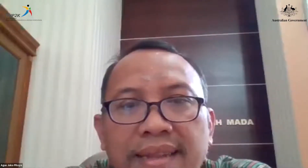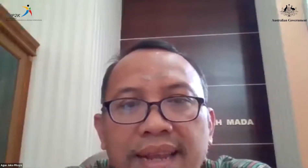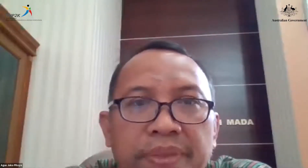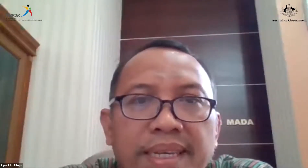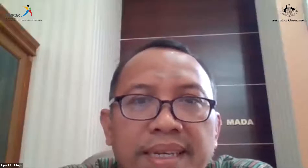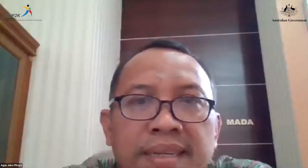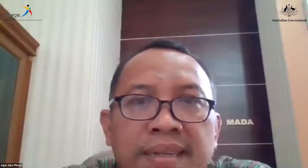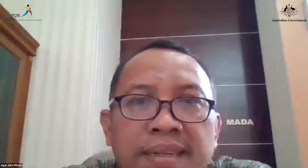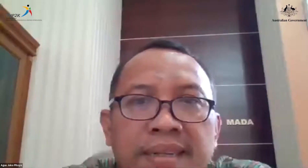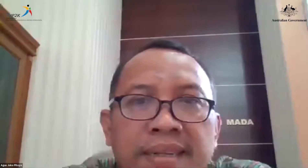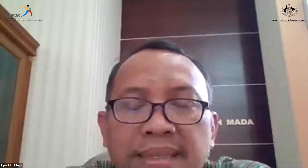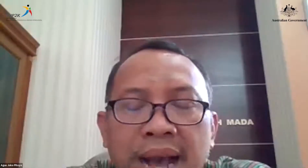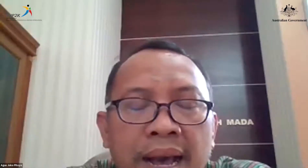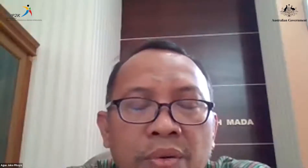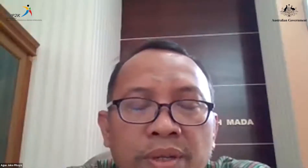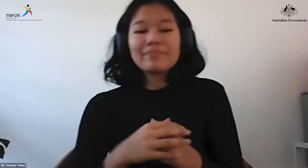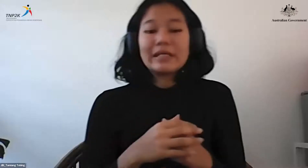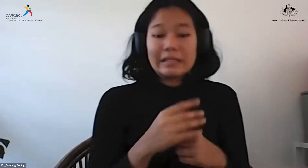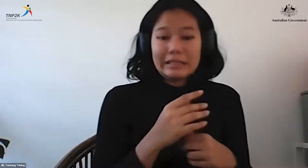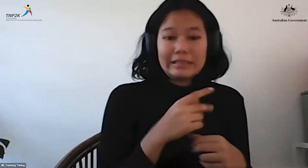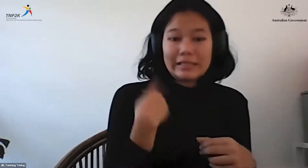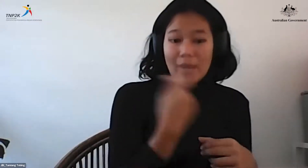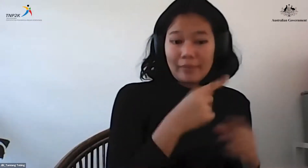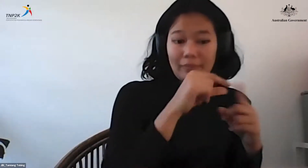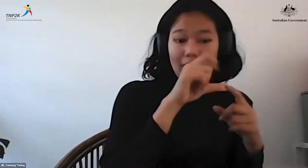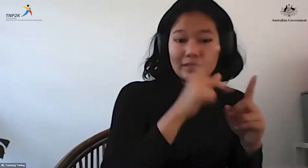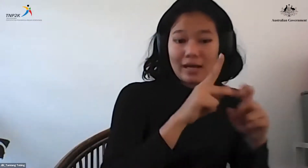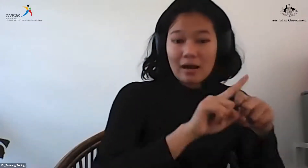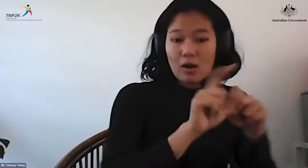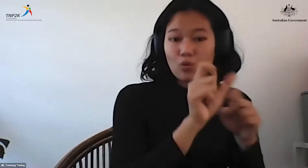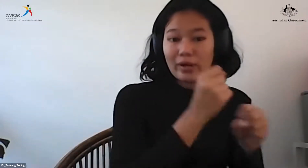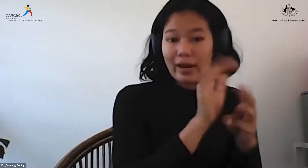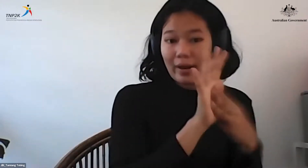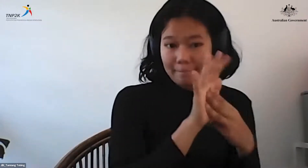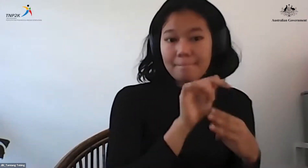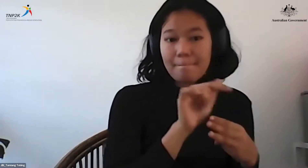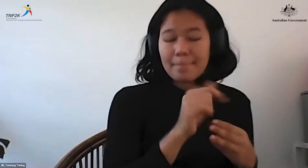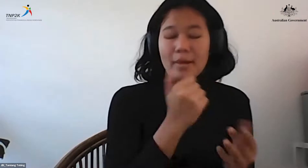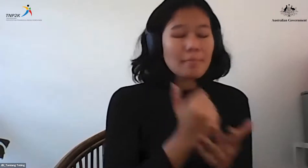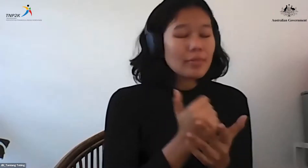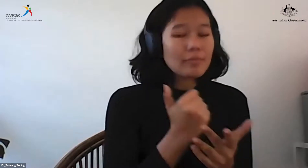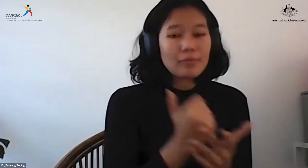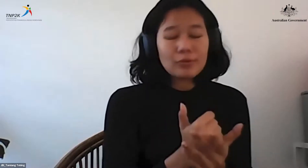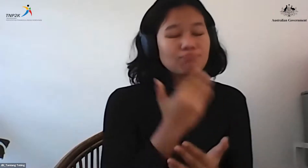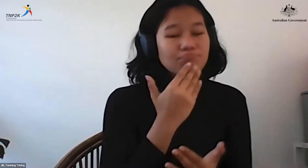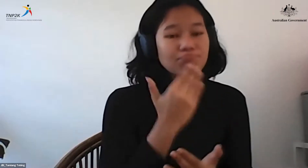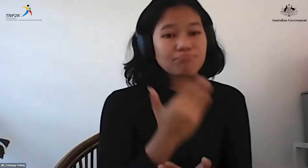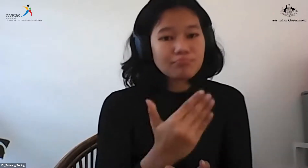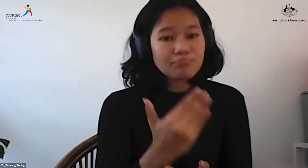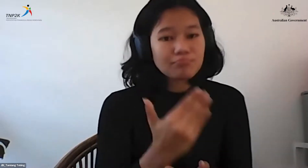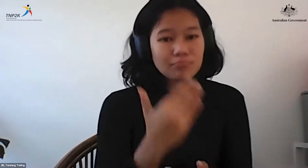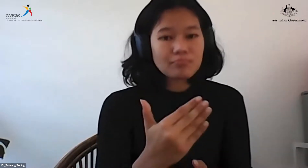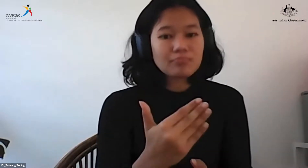Elan Satriawan. Kami dari PSKK UGM sangat-sangat berterima kasih